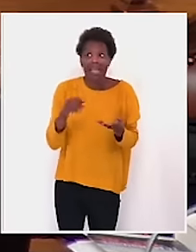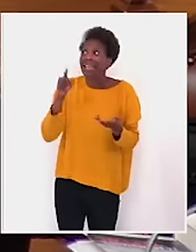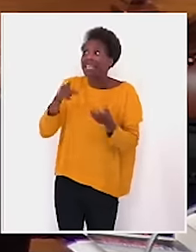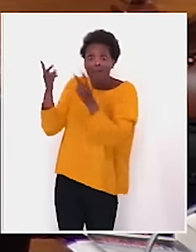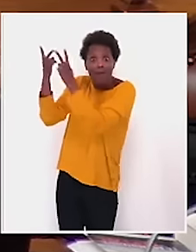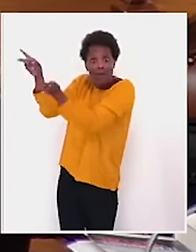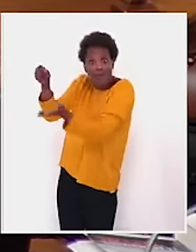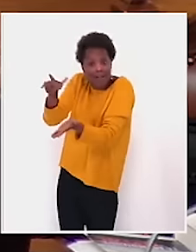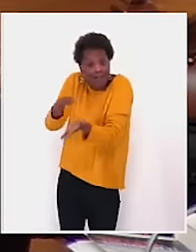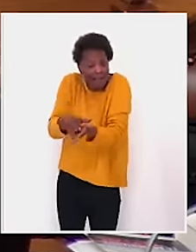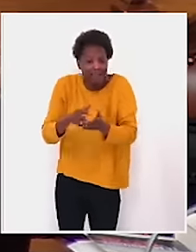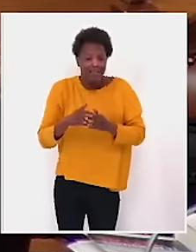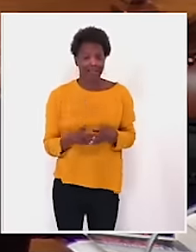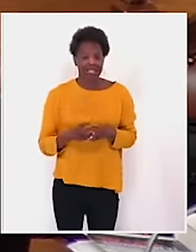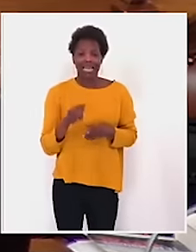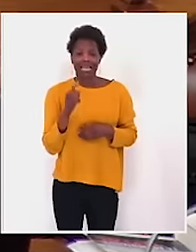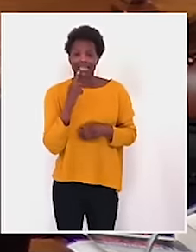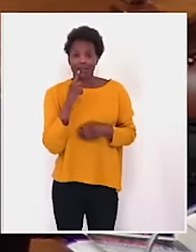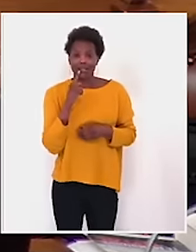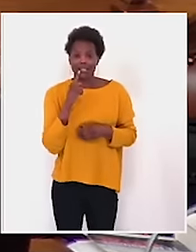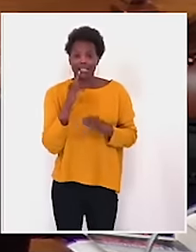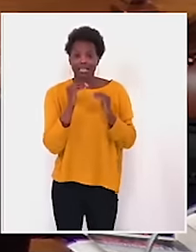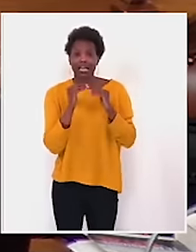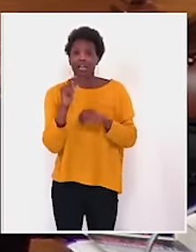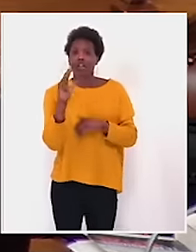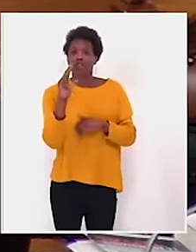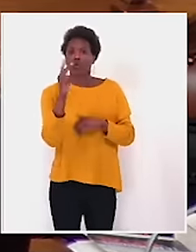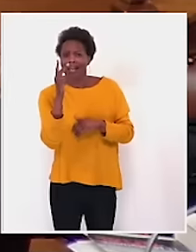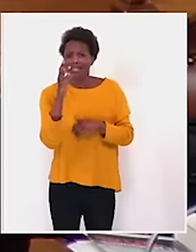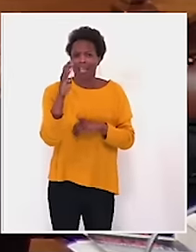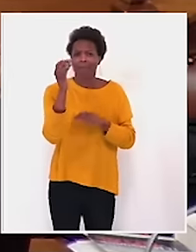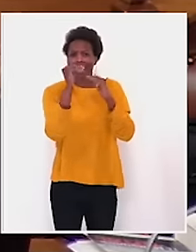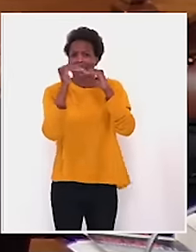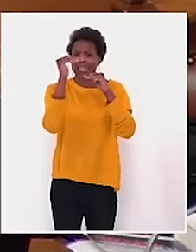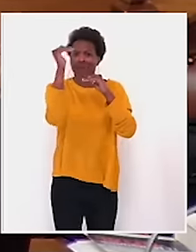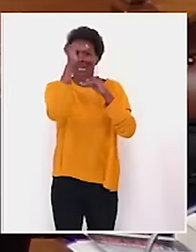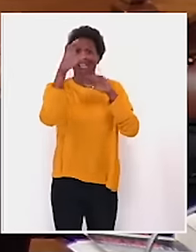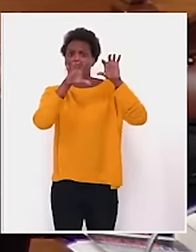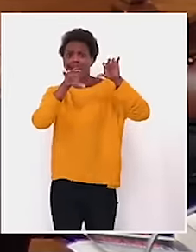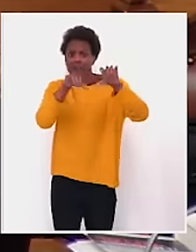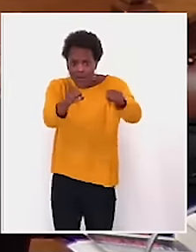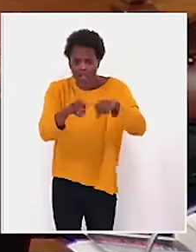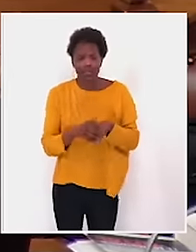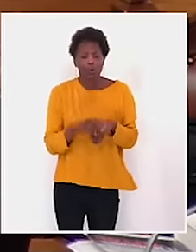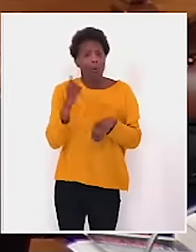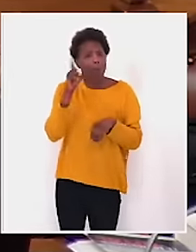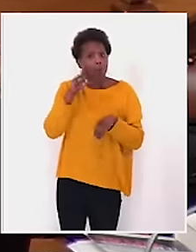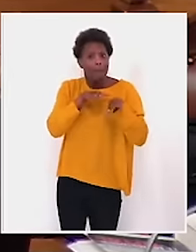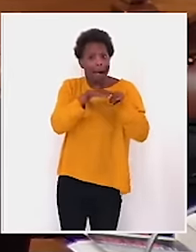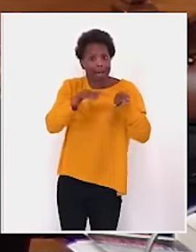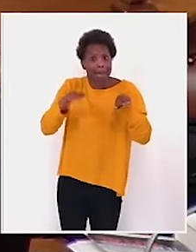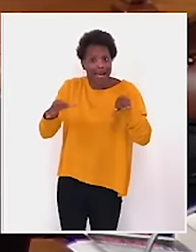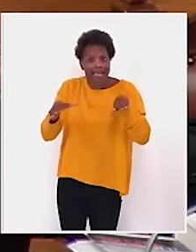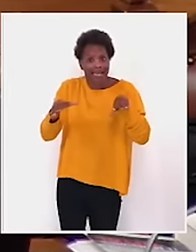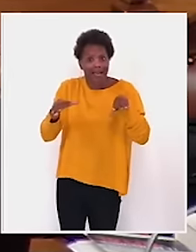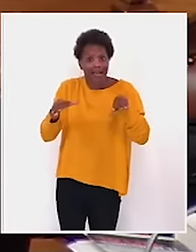un projet d'utilisation des deuxième et troisième étages, ou du troisième et quatrième étage, parce que ce parking-là, il est à moitié vide quasiment tout le temps.